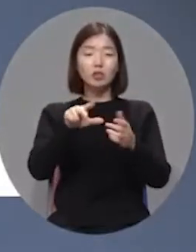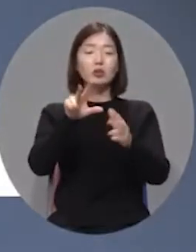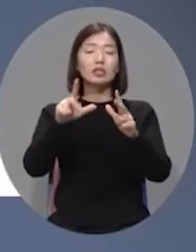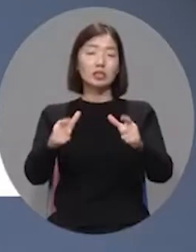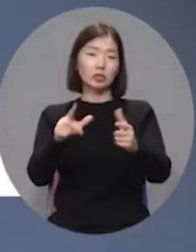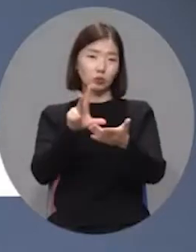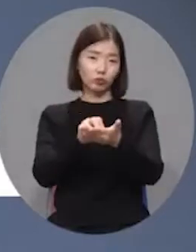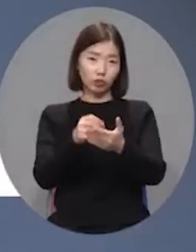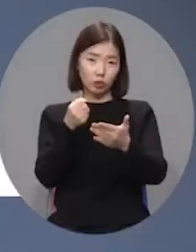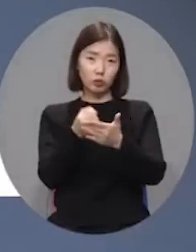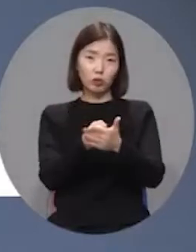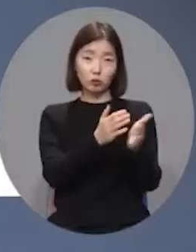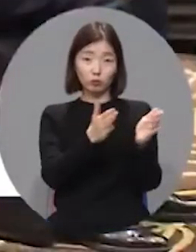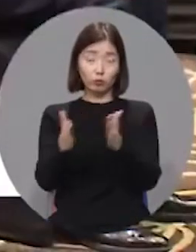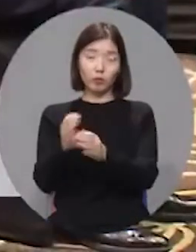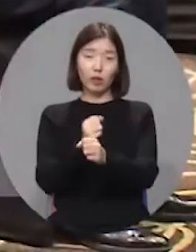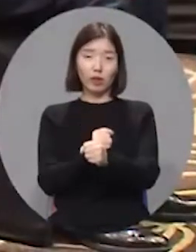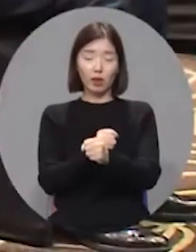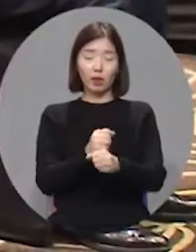과제로 챙기겠습니다.